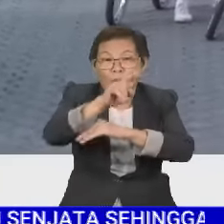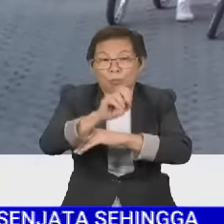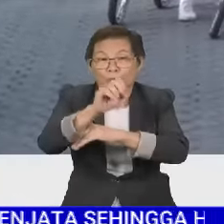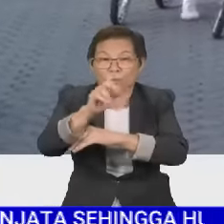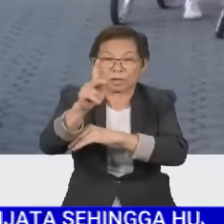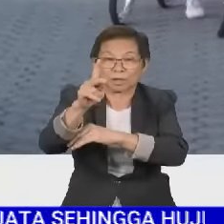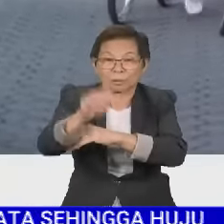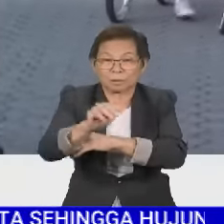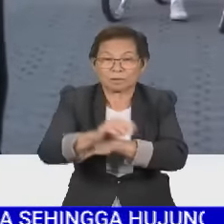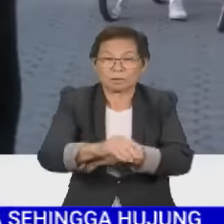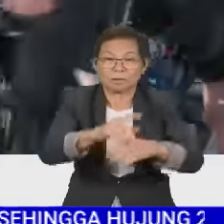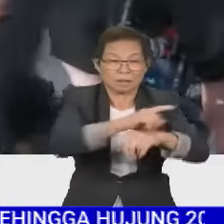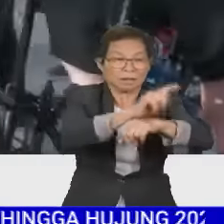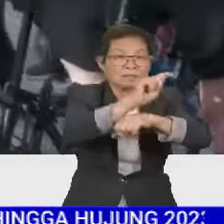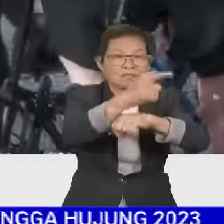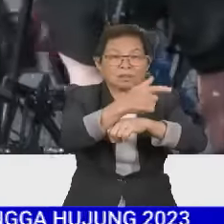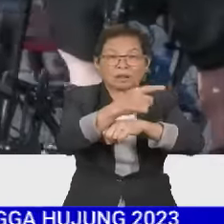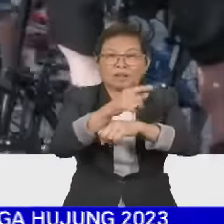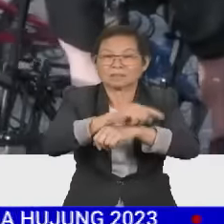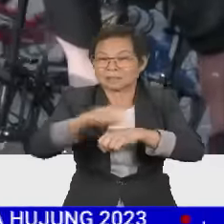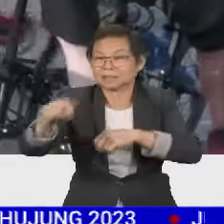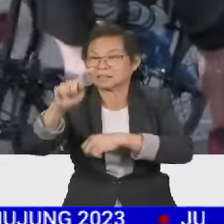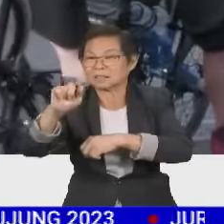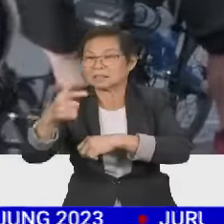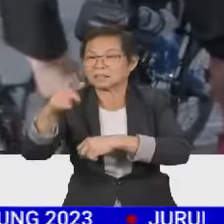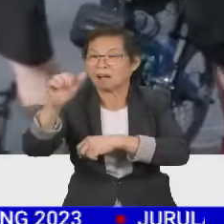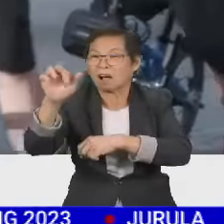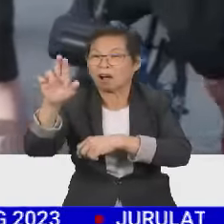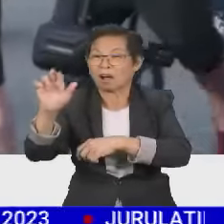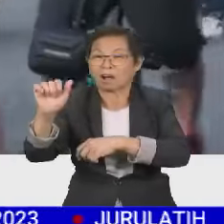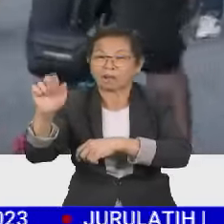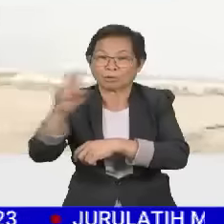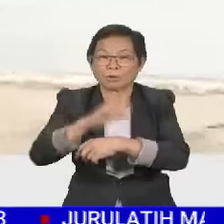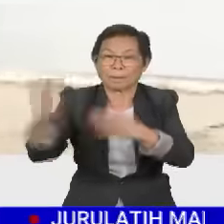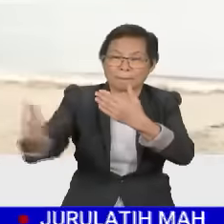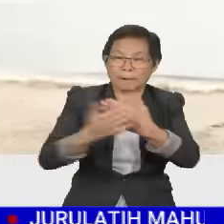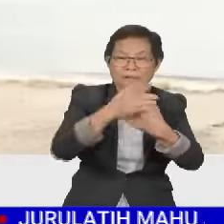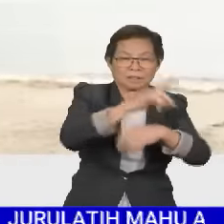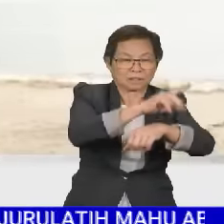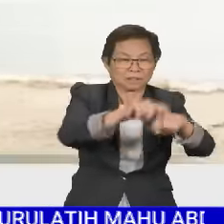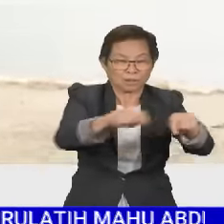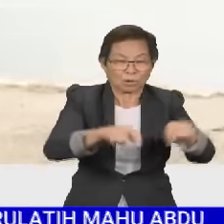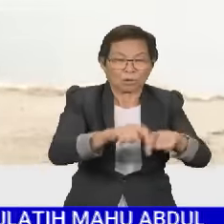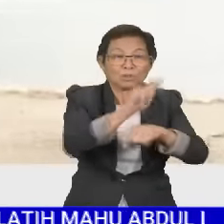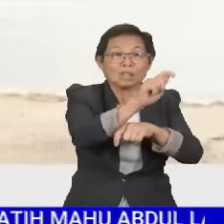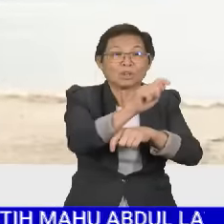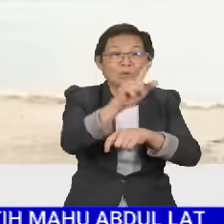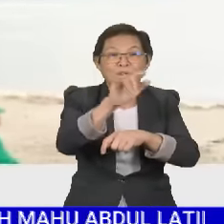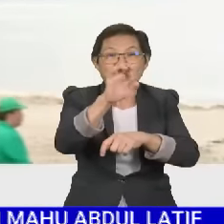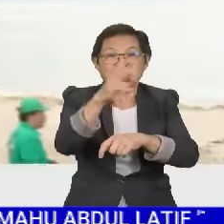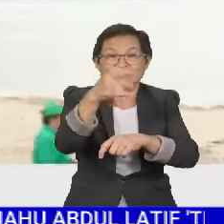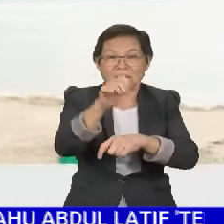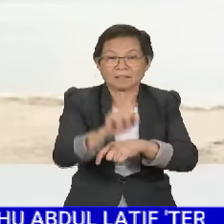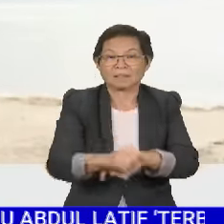taman awam Teluk nikas ke Tanjung Aru dan kembali semula ke teluk Likas Kalau boleh